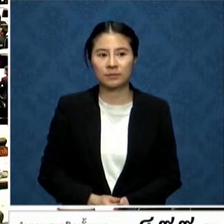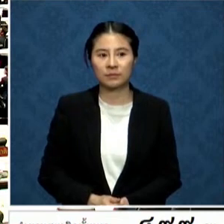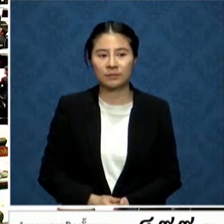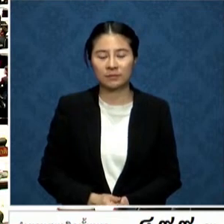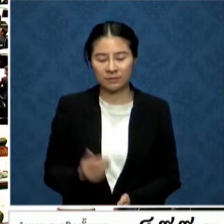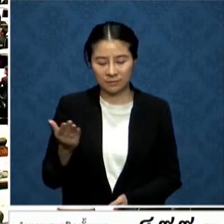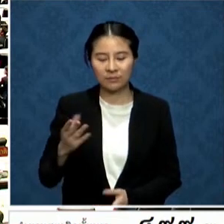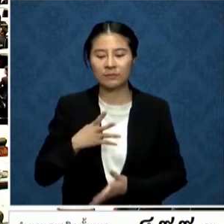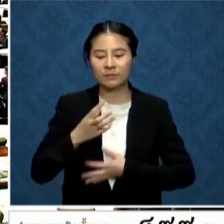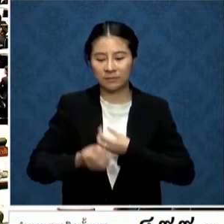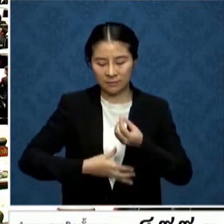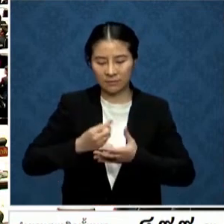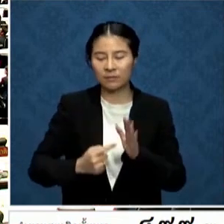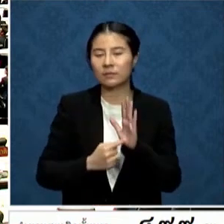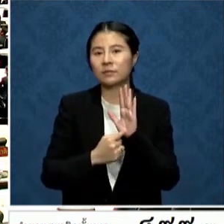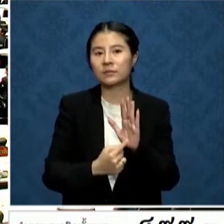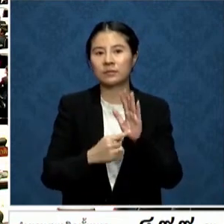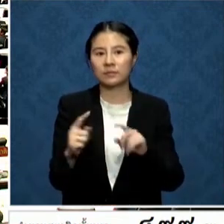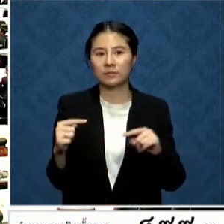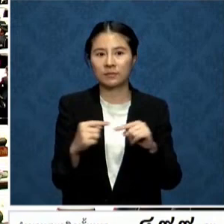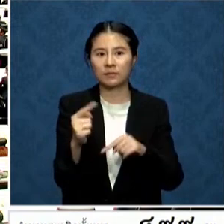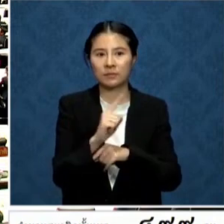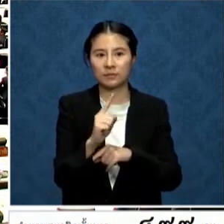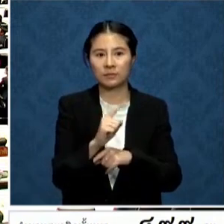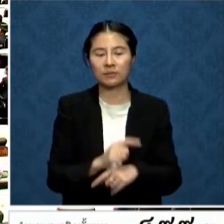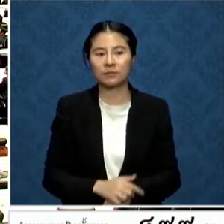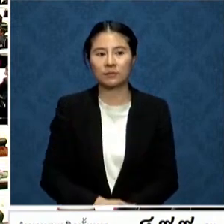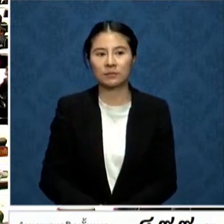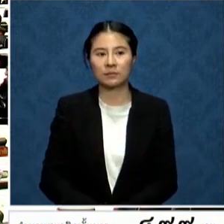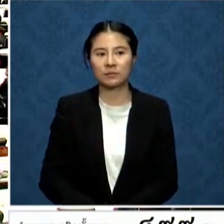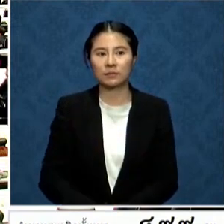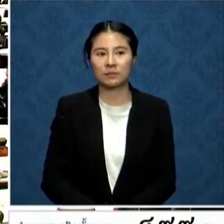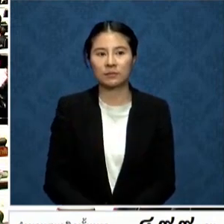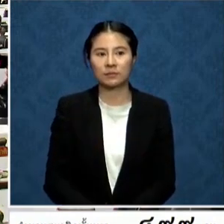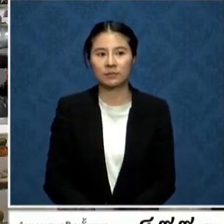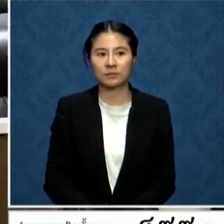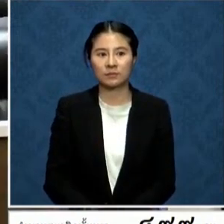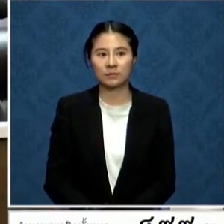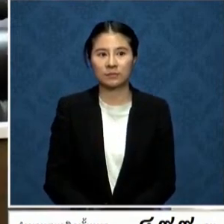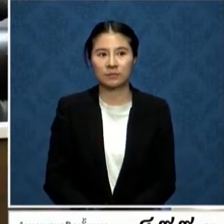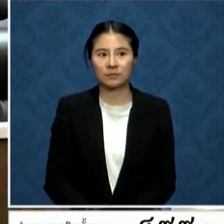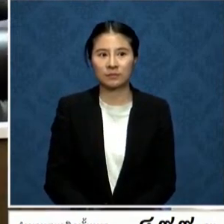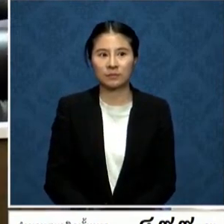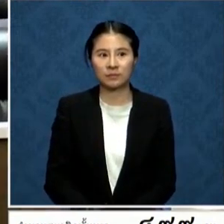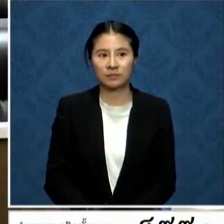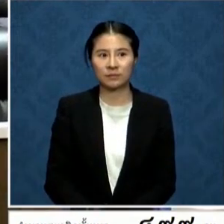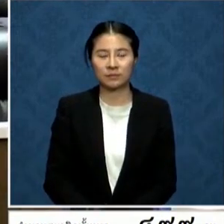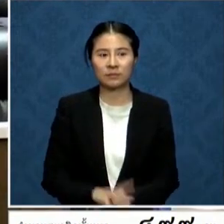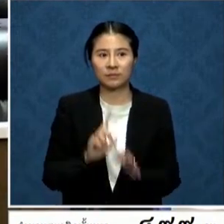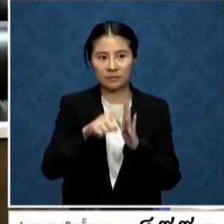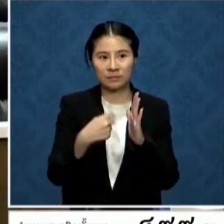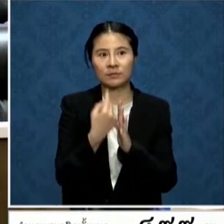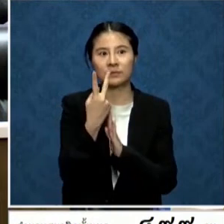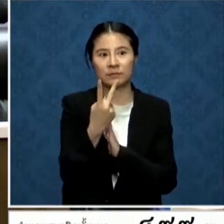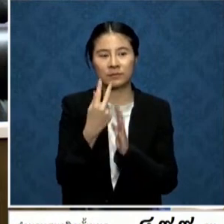ครับได้ร่วมเสนได้เสนอคือต้องเรียนอย่างนี้ครับว่าจากบรรยากาศที่เราฟังมาเนี่ยประมาณ 2ชั่วโมง